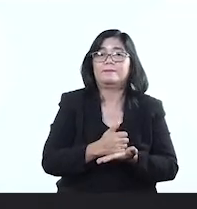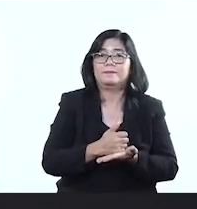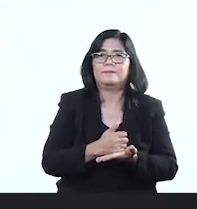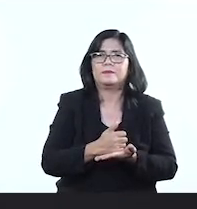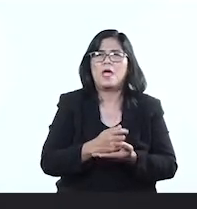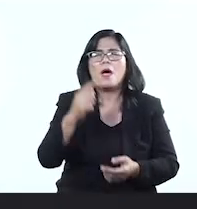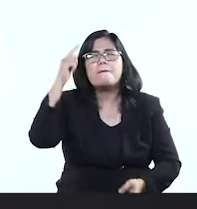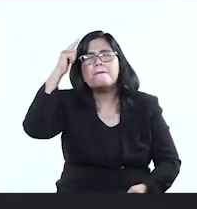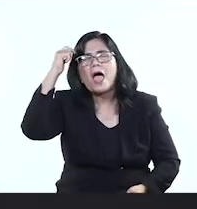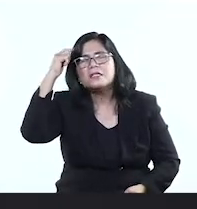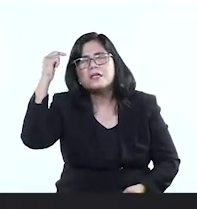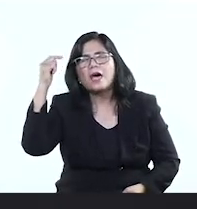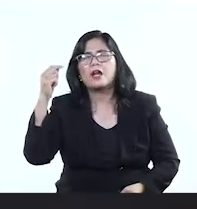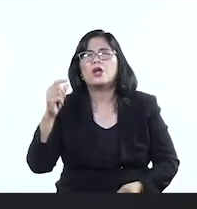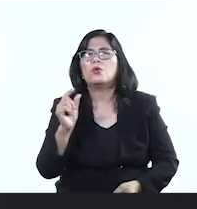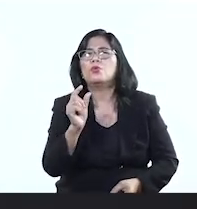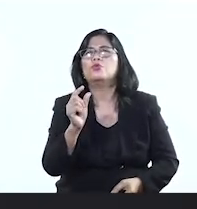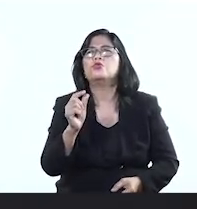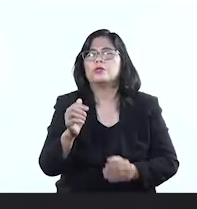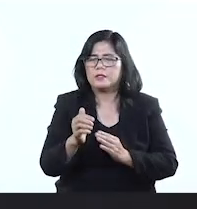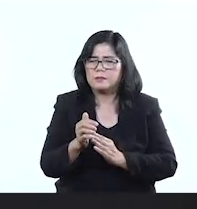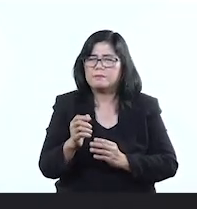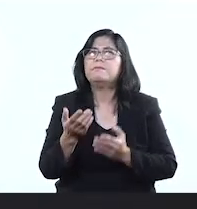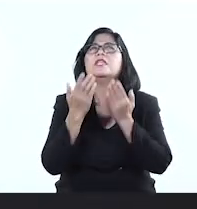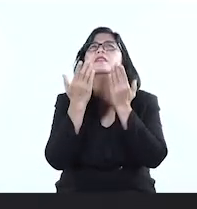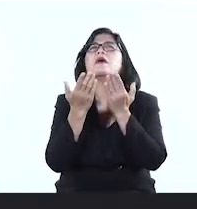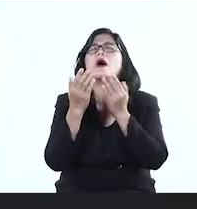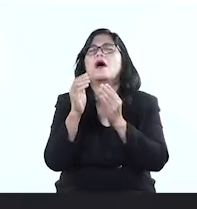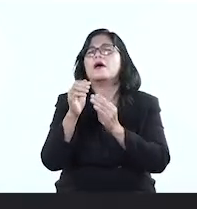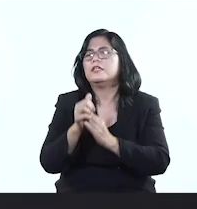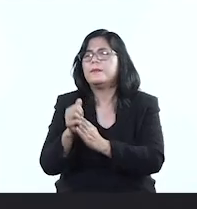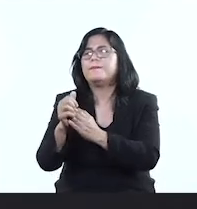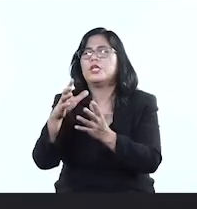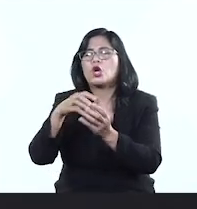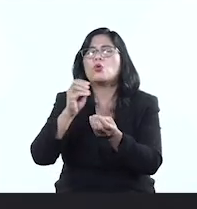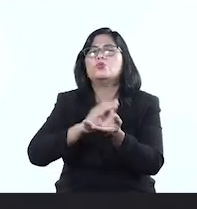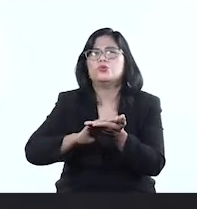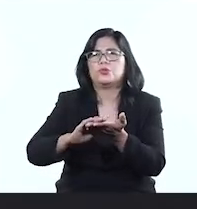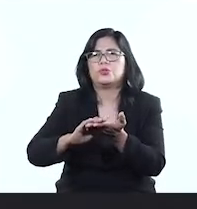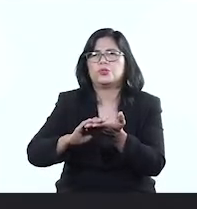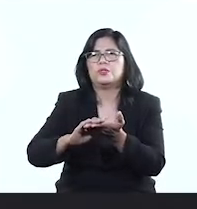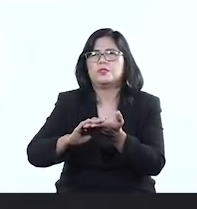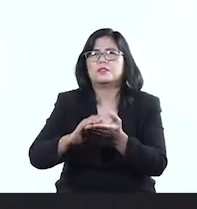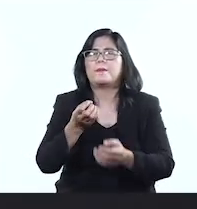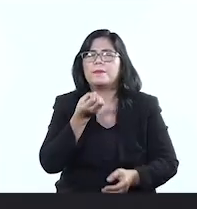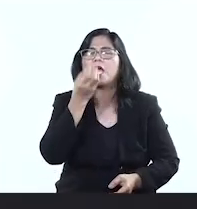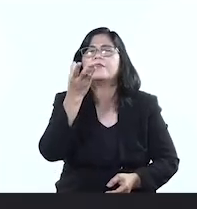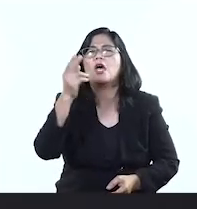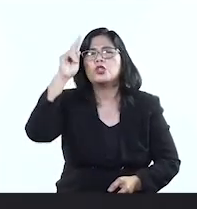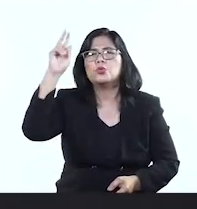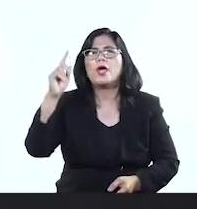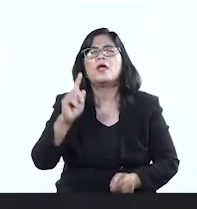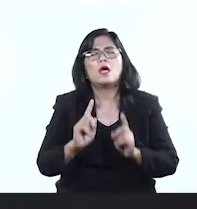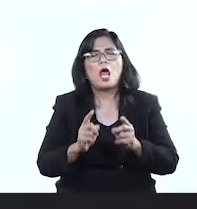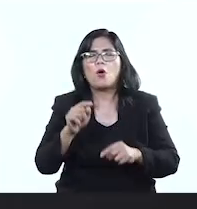Hai Belajarlah dalam setiap langkah kita kita minta dipimpin Roh Kudus sambil berkata Tuhan kalau ini yang Tuhan kehendaki Buka pintu selebar-lebarnya